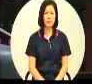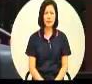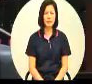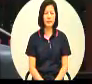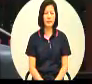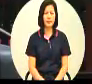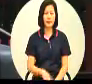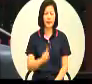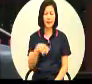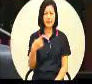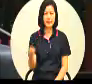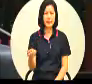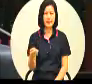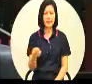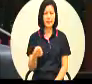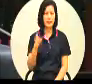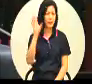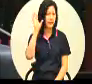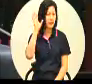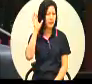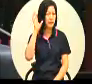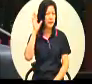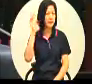我们来看下一个影音档。